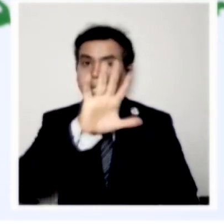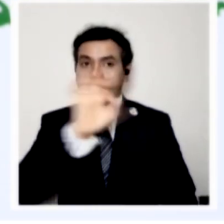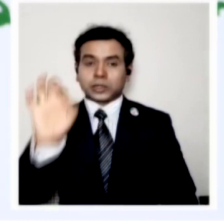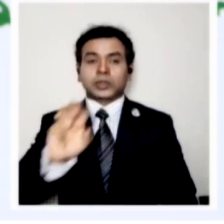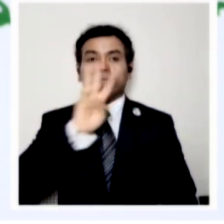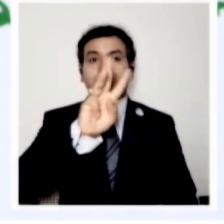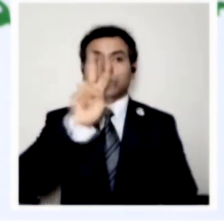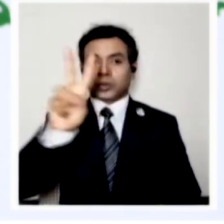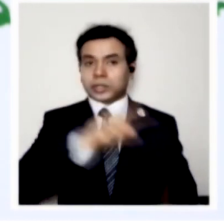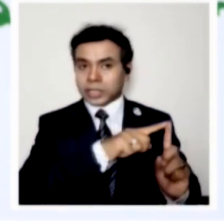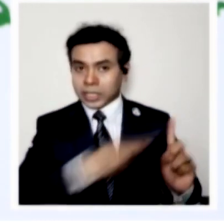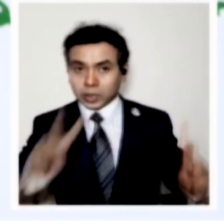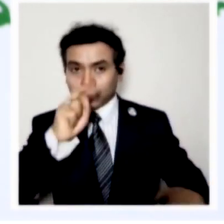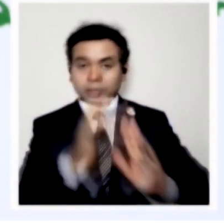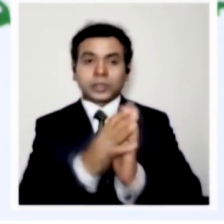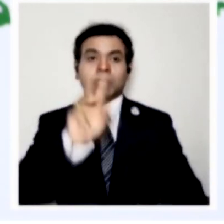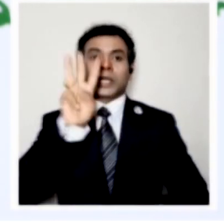পরীক্ষাকৃত নমুনায় শনাক্ত হয়েছেন